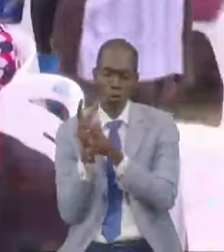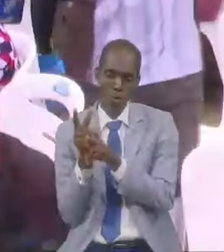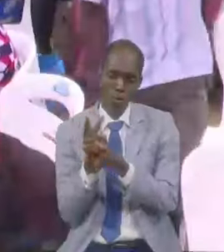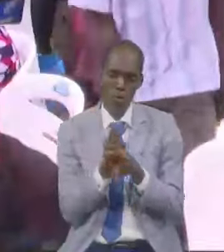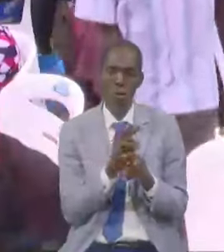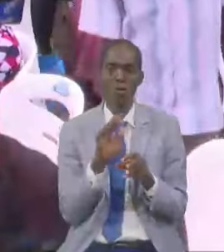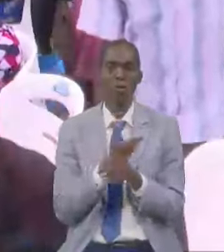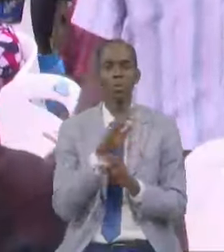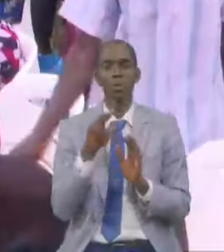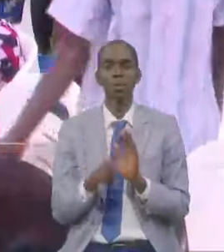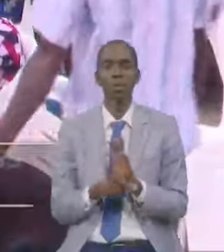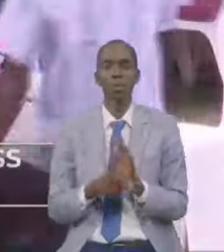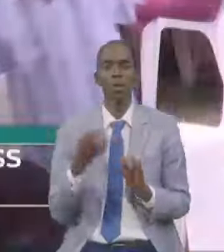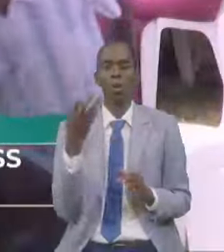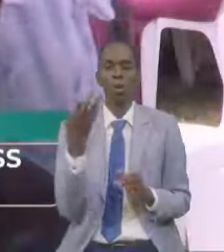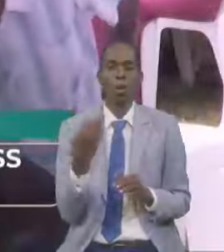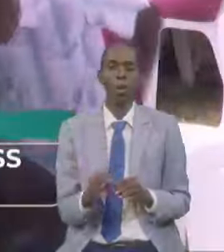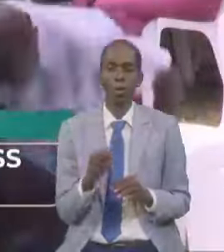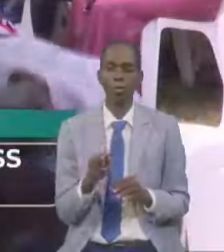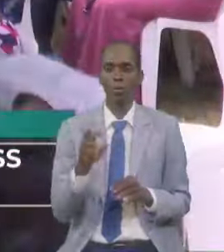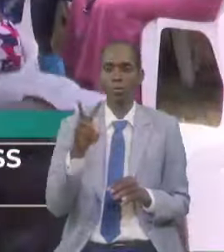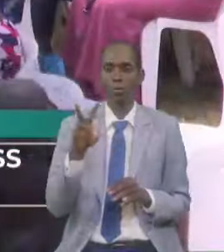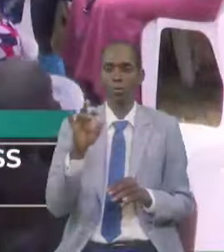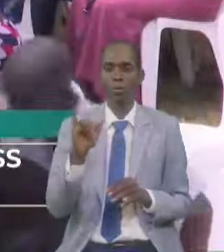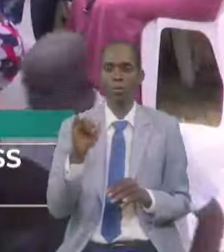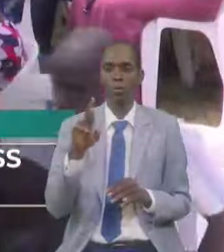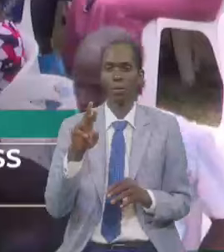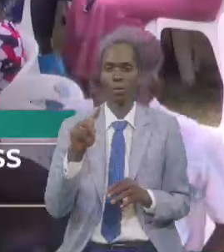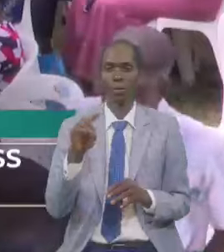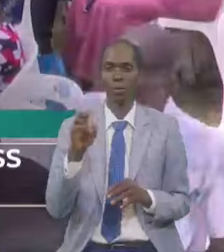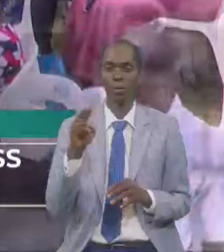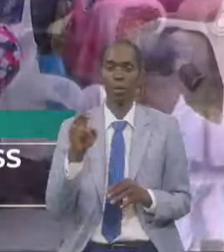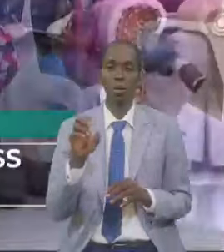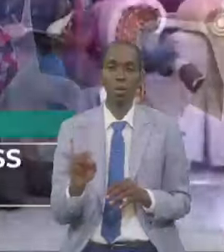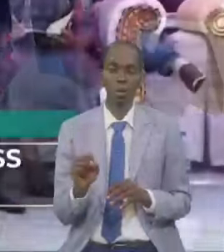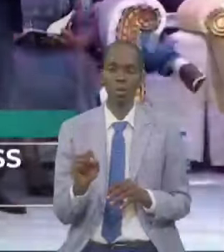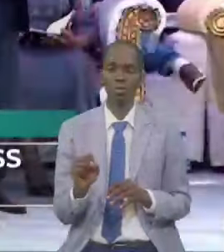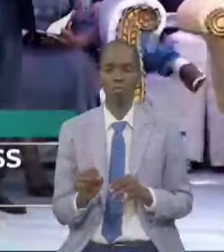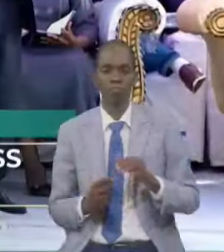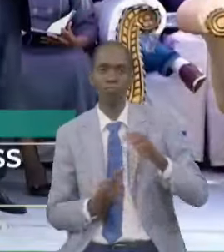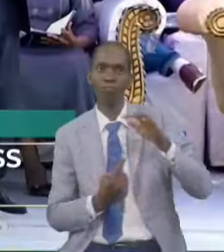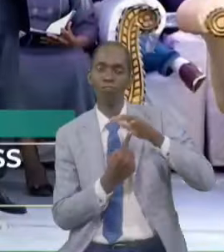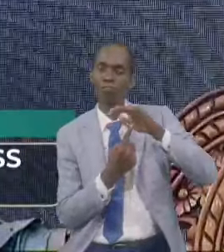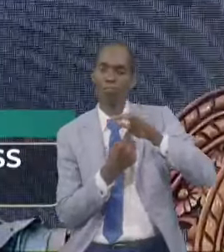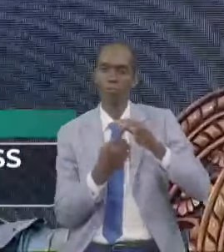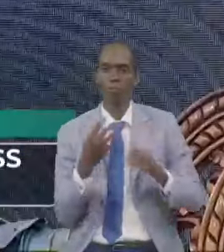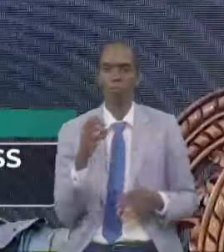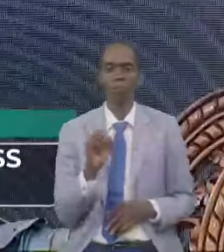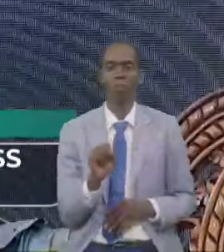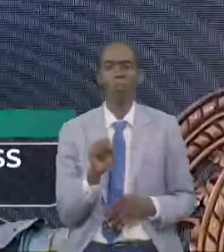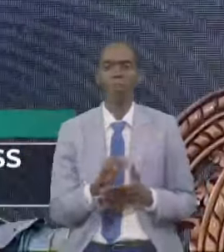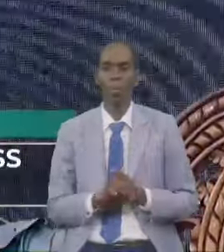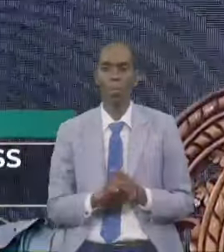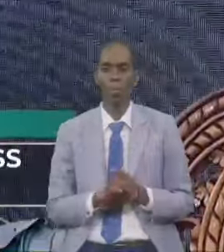Of virtuous heroes. అది మనల్ని శక్తివంతమైన కథానాయకుల స్థాయి చేస్తుంది. And become a